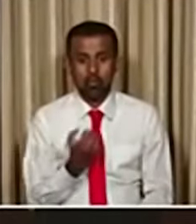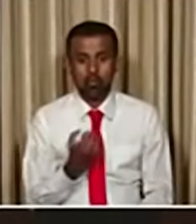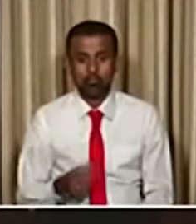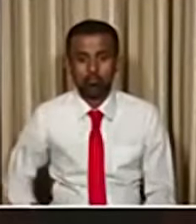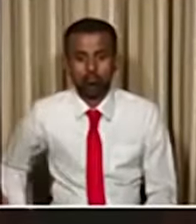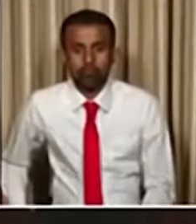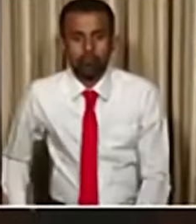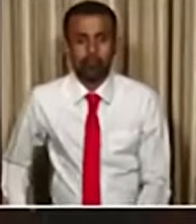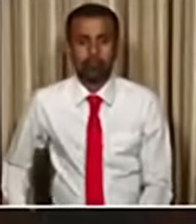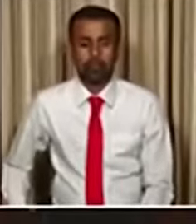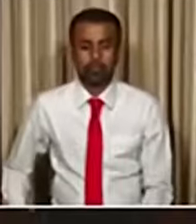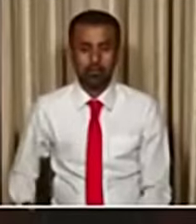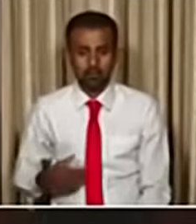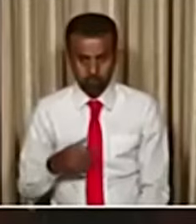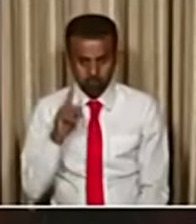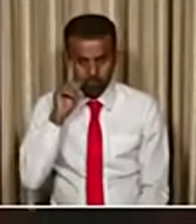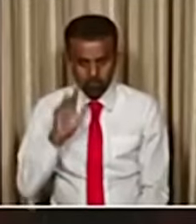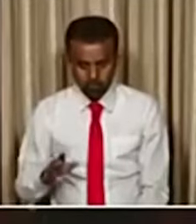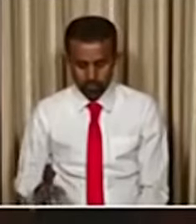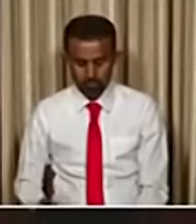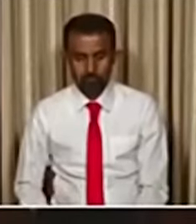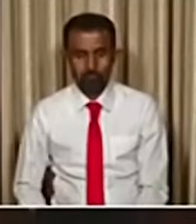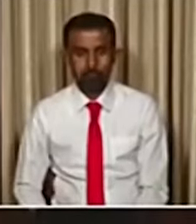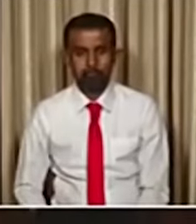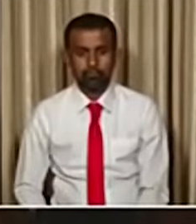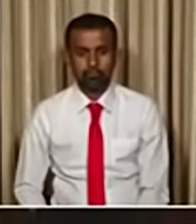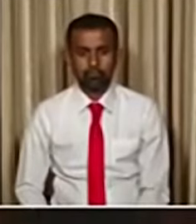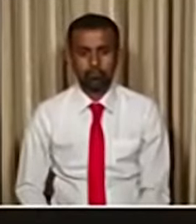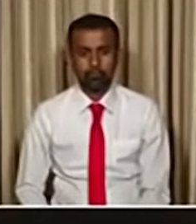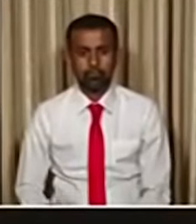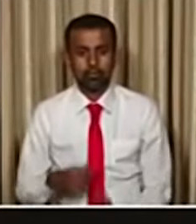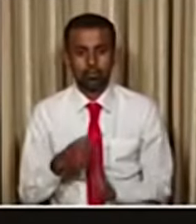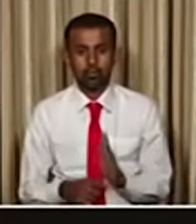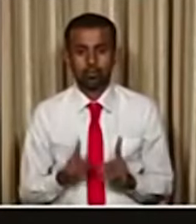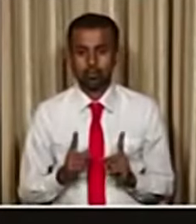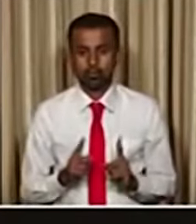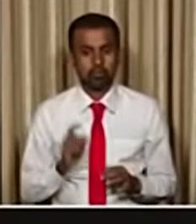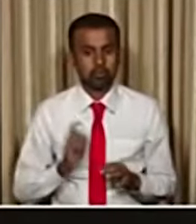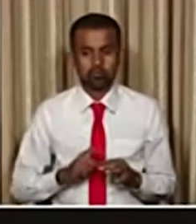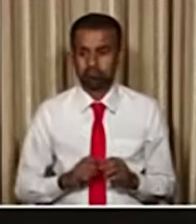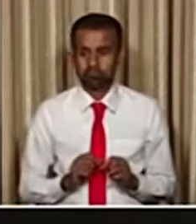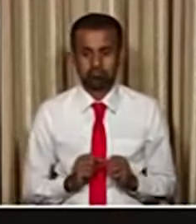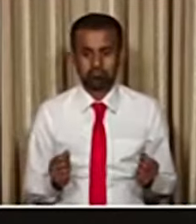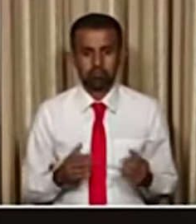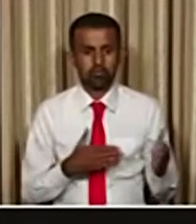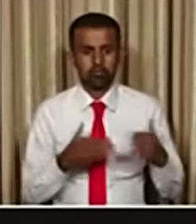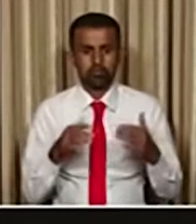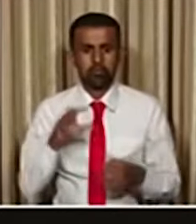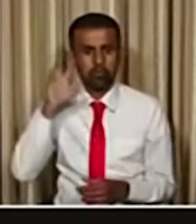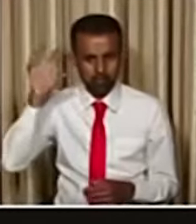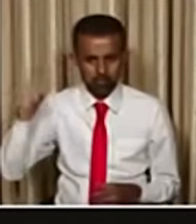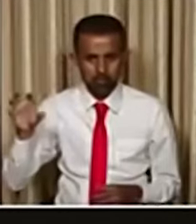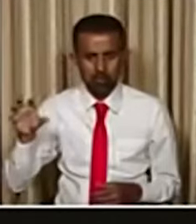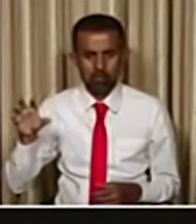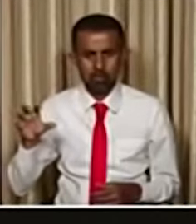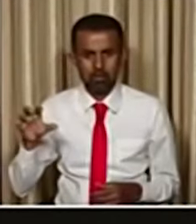තියෙනවා නියෝජ්‍යතුමා උත්තර දෙන්න අපෙන් බලාපොරොත්තු මේ ප්‍රශ්නේ ශ්‍රී ලංකාවට විතරක් තියෙන ප්‍රශ්නයක් නෙවෙයි දැනට විවිධ රටවල විවිධ